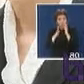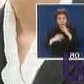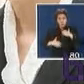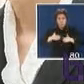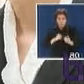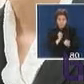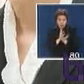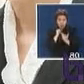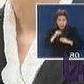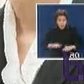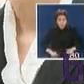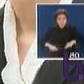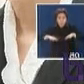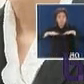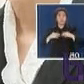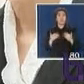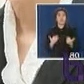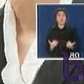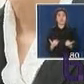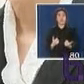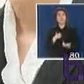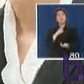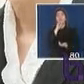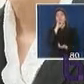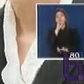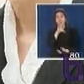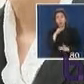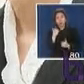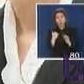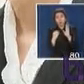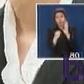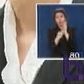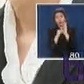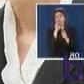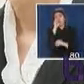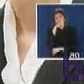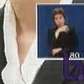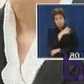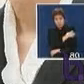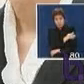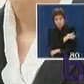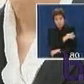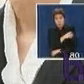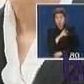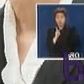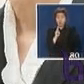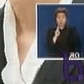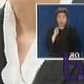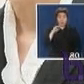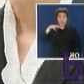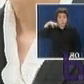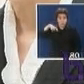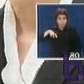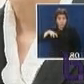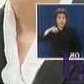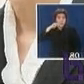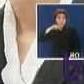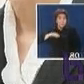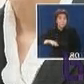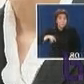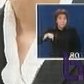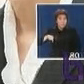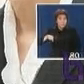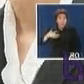ลกระทบจากอุทกภัยในครั้งนี้ว่ากรุงเทพมหานครกรมชลประทานและคณะทำงานวิชา